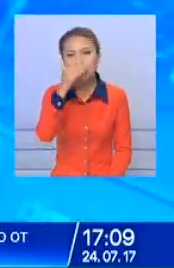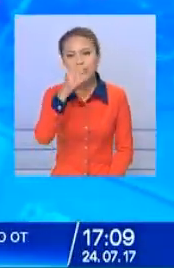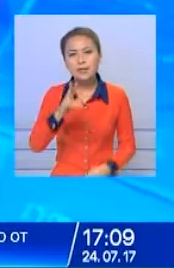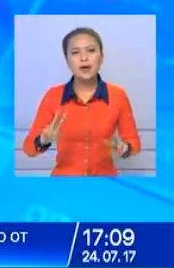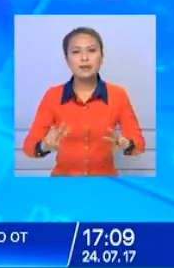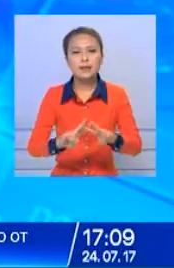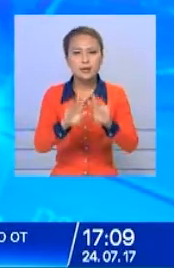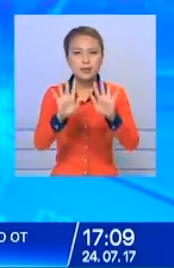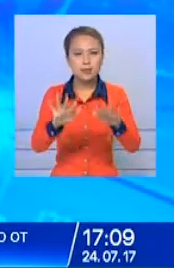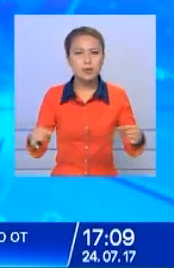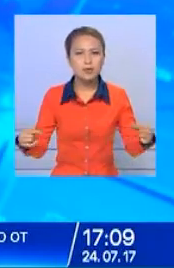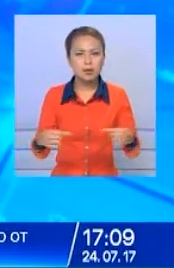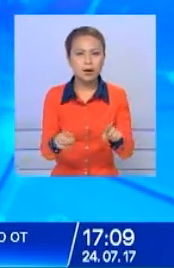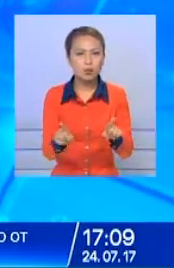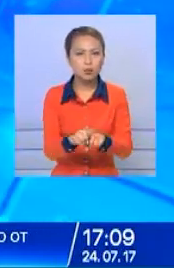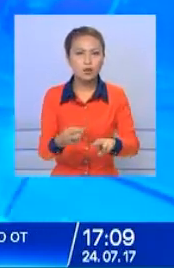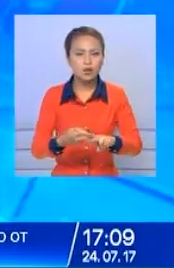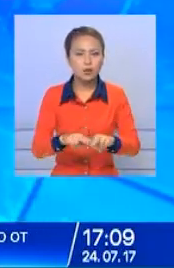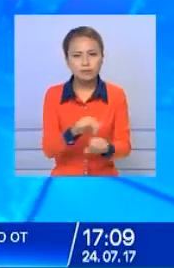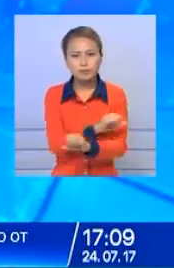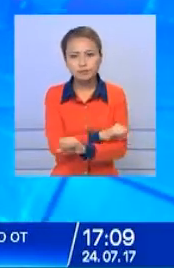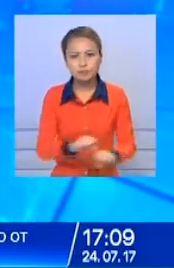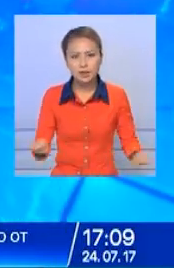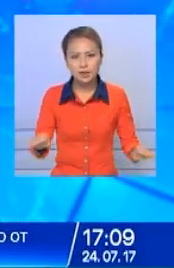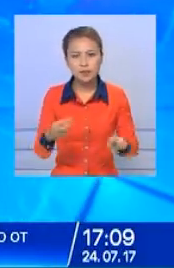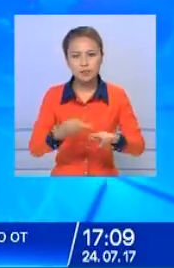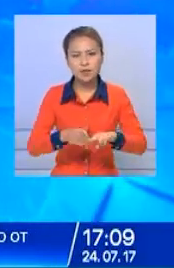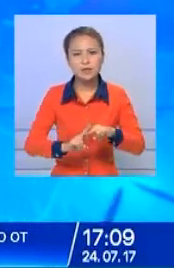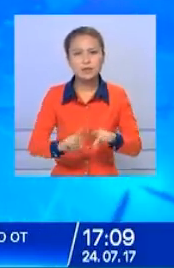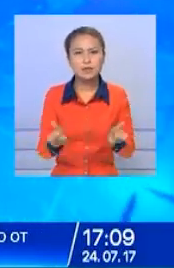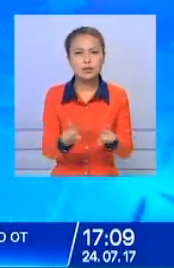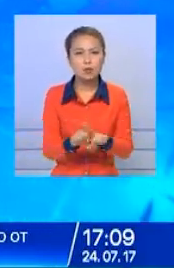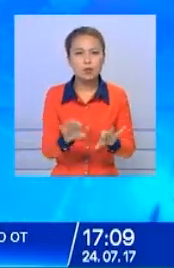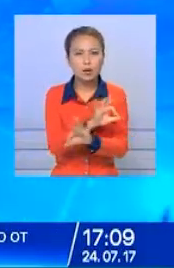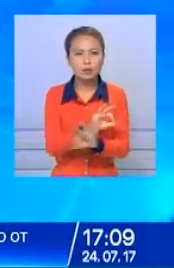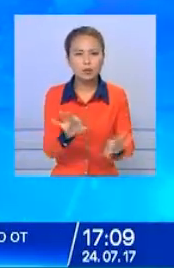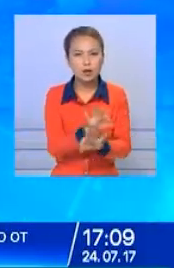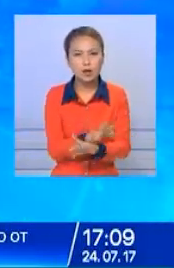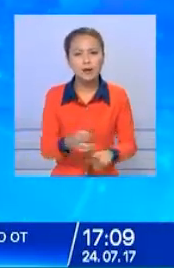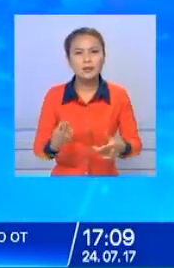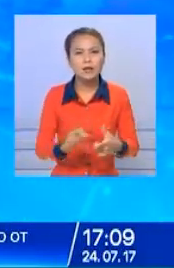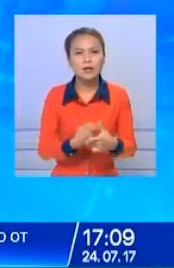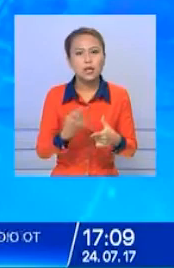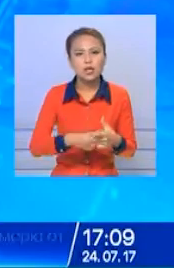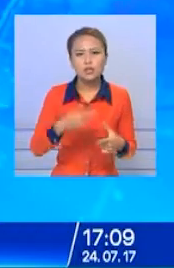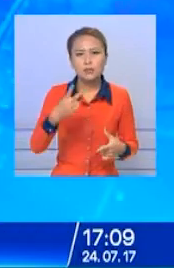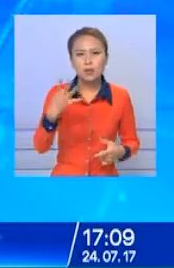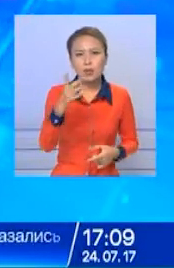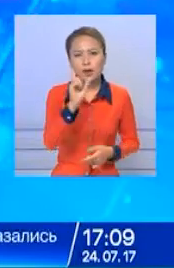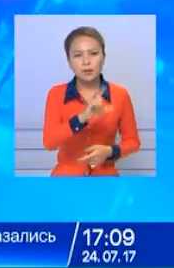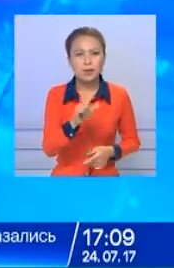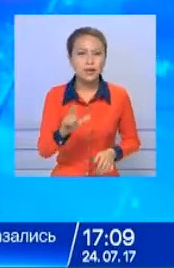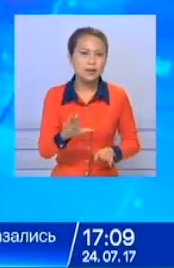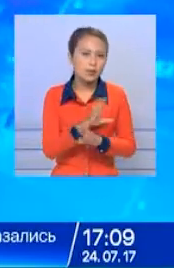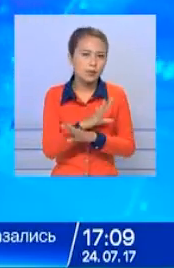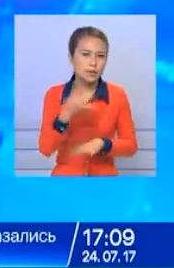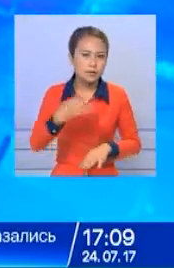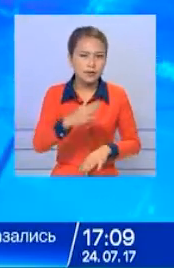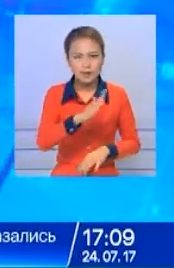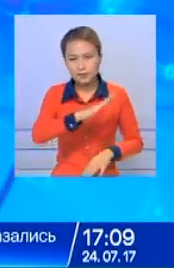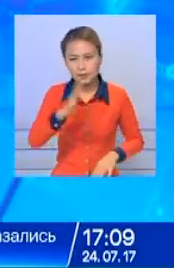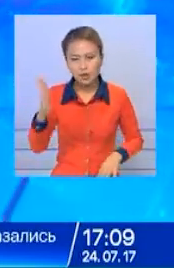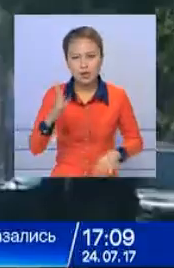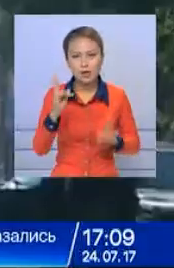Ауғанстан астанасы Кабулда жойқын жарылыс болды. Елдің ішкі істер министрлігінің мәліметі бойынша қастандықтан 24 адам қаза тапты. Тағы